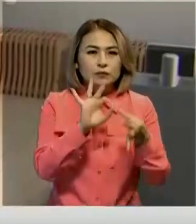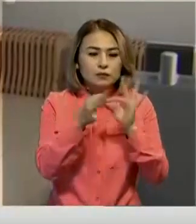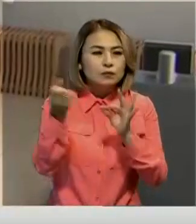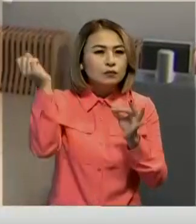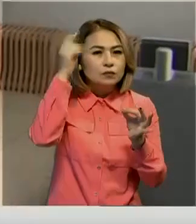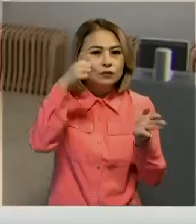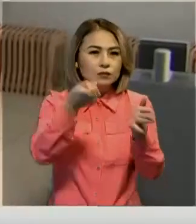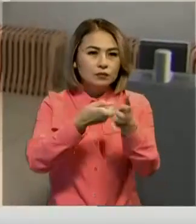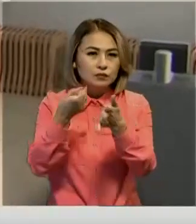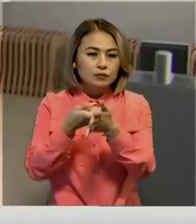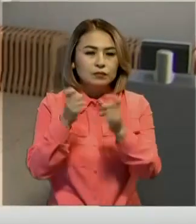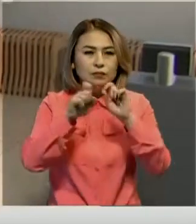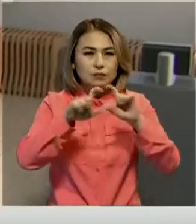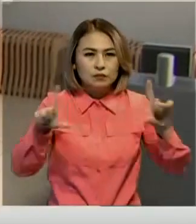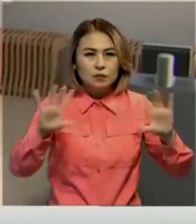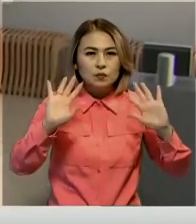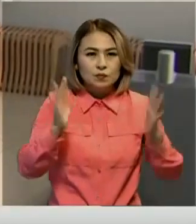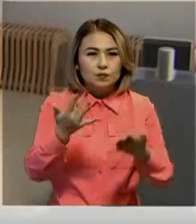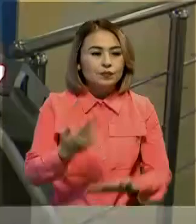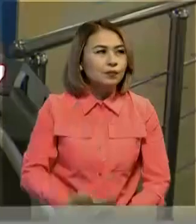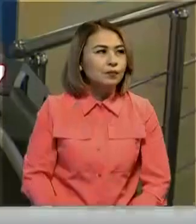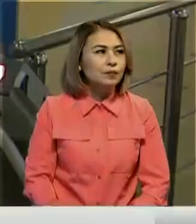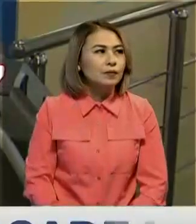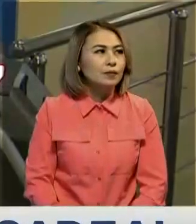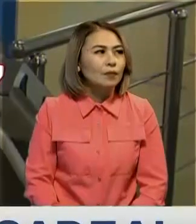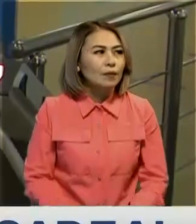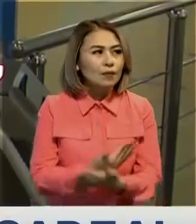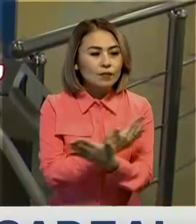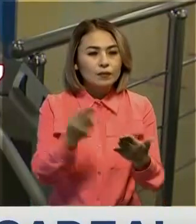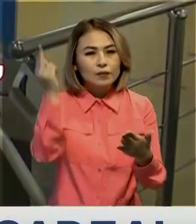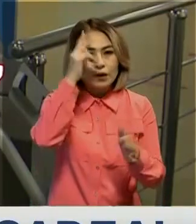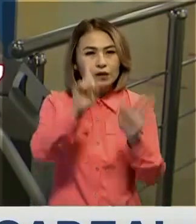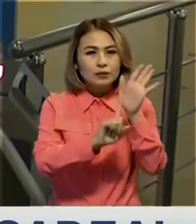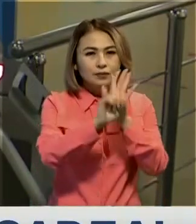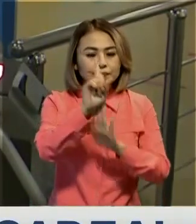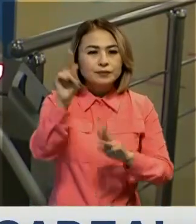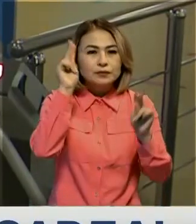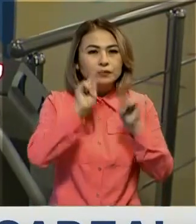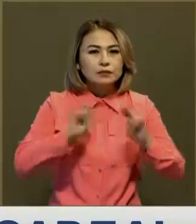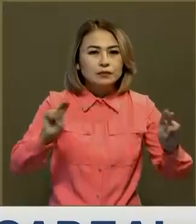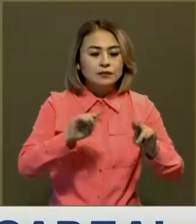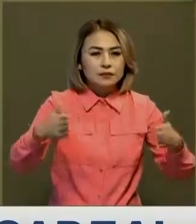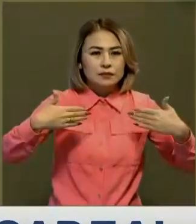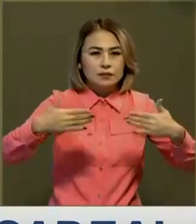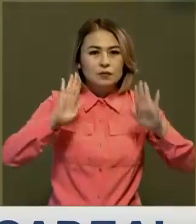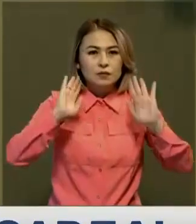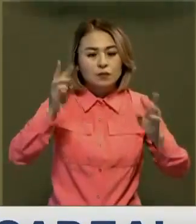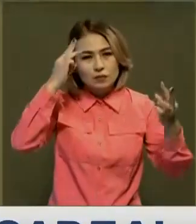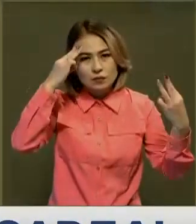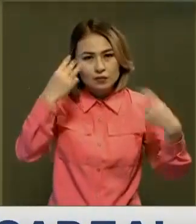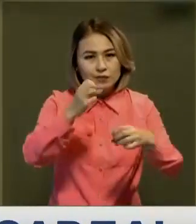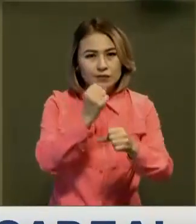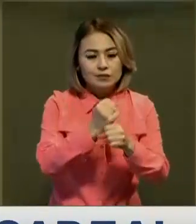біліп, жалпы мектептің жағдайын білуге келіп отырмыз. Сондай-ақ осы оқу жылынан бастап қаладағы білім беру орындарының кіреберістеріне заманауи